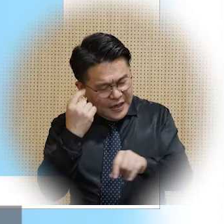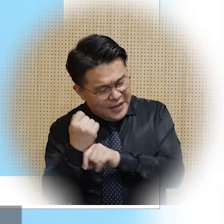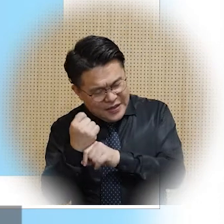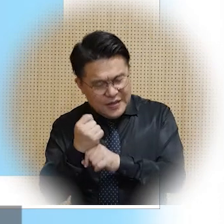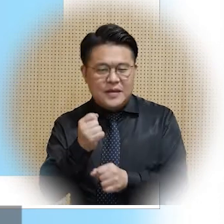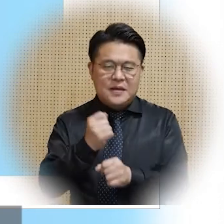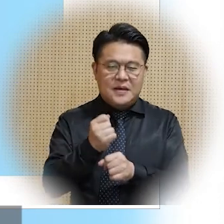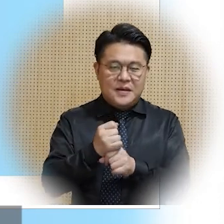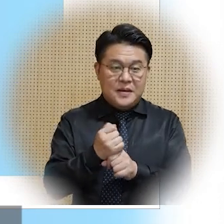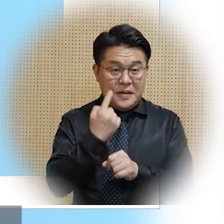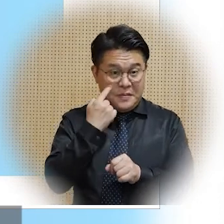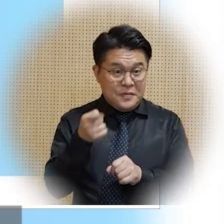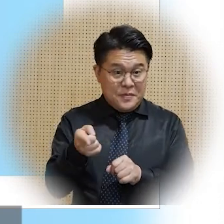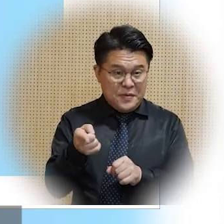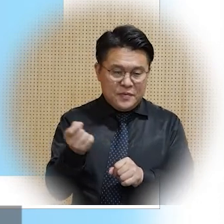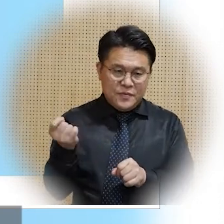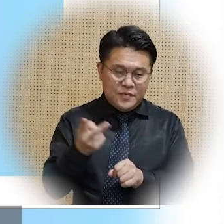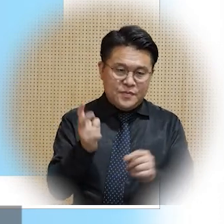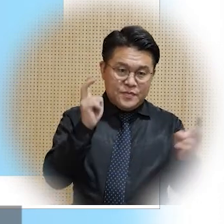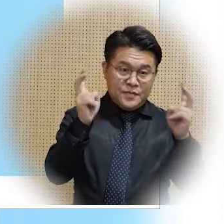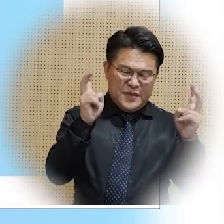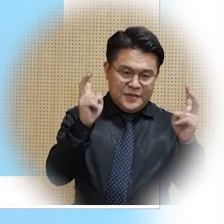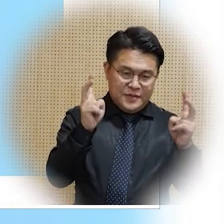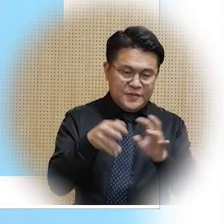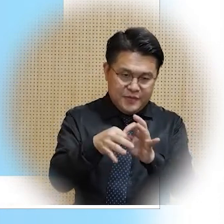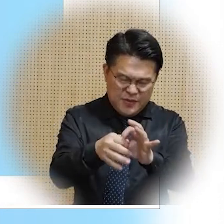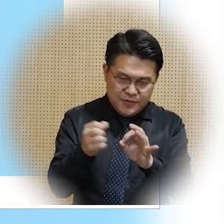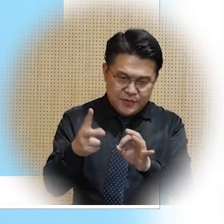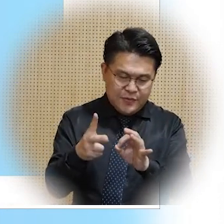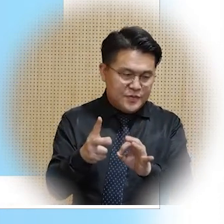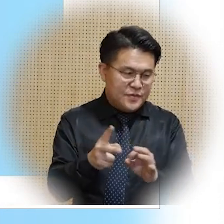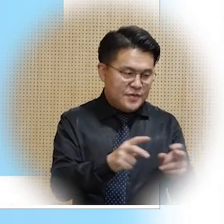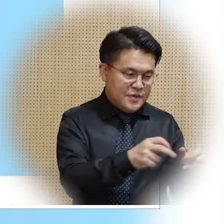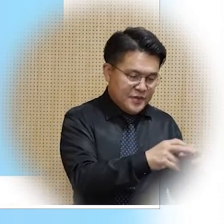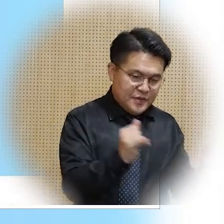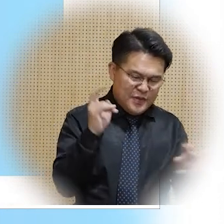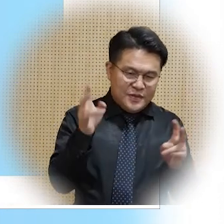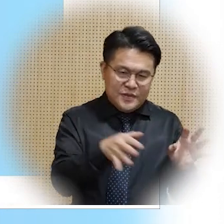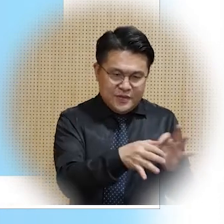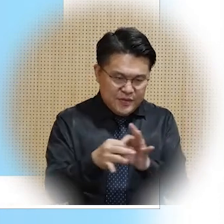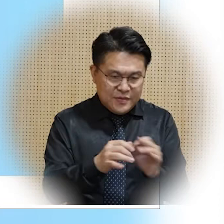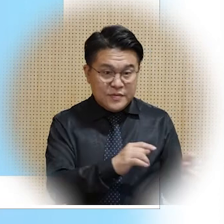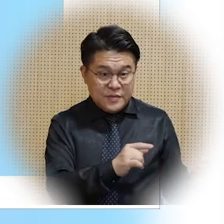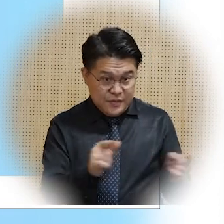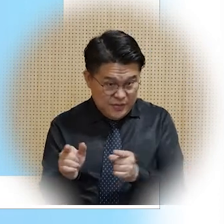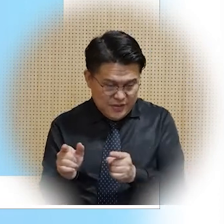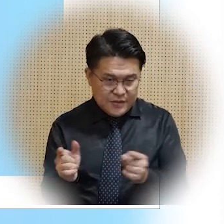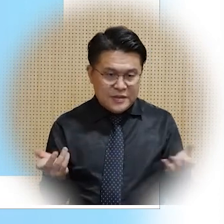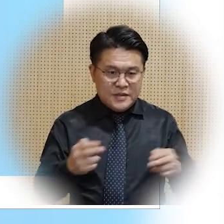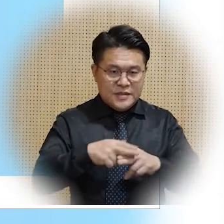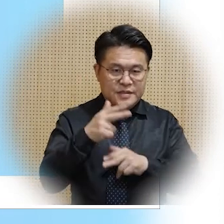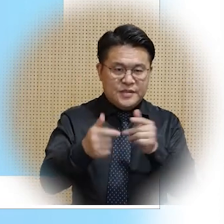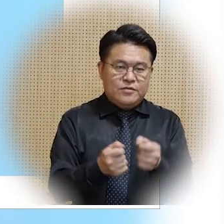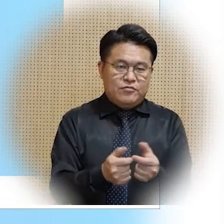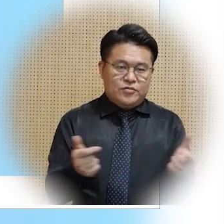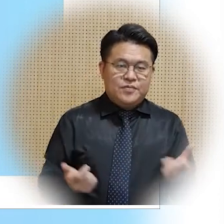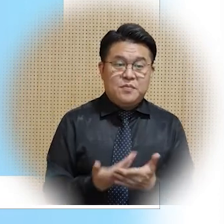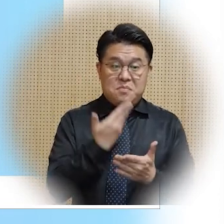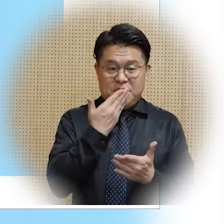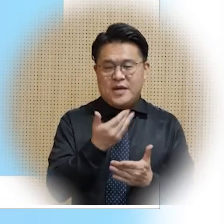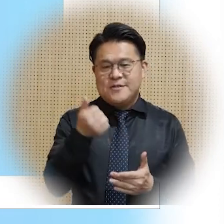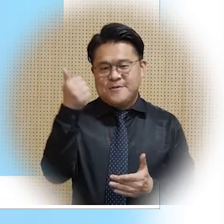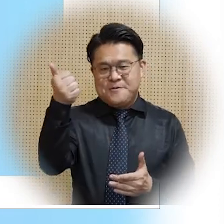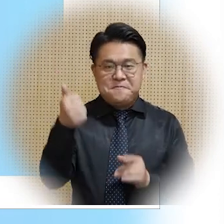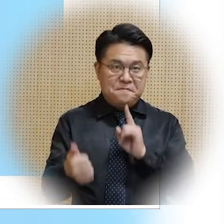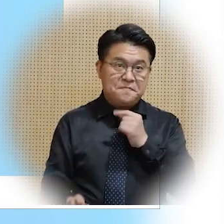그런 직무를 개발하는 거, 그리고 업체를 개발하는 거, 그리고 연계하는 게 우리 일자리